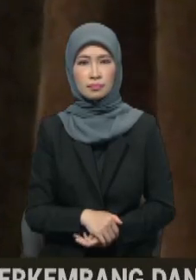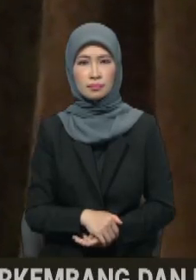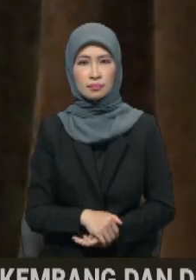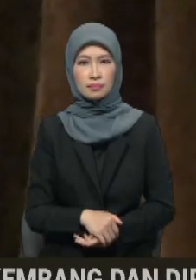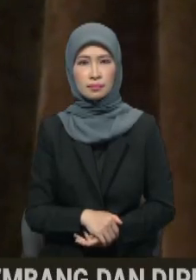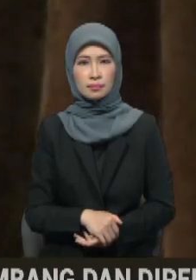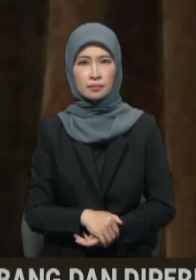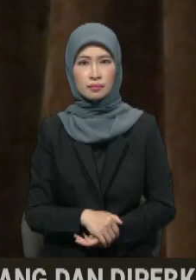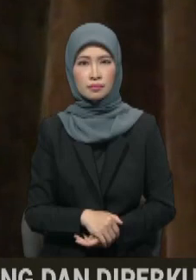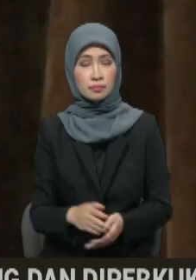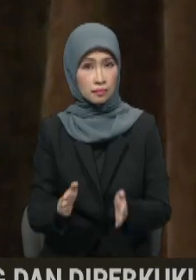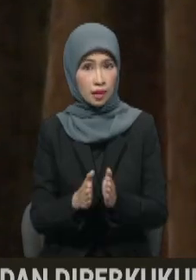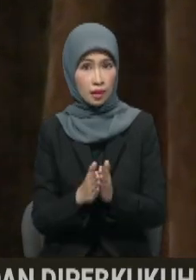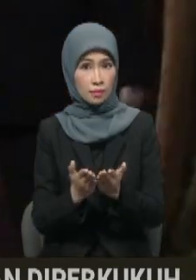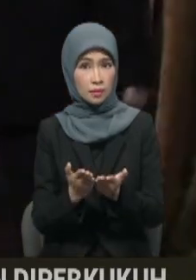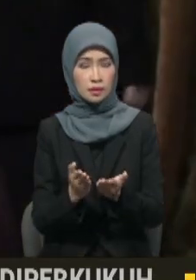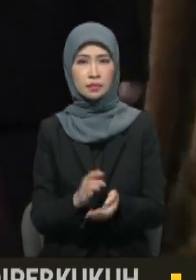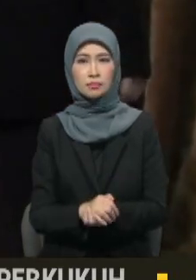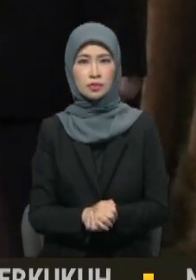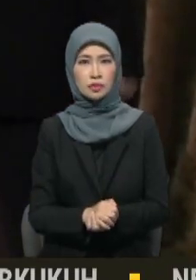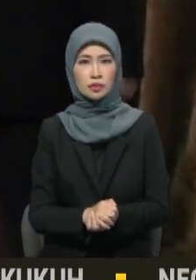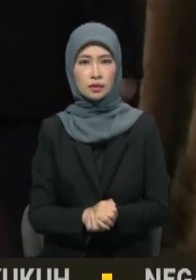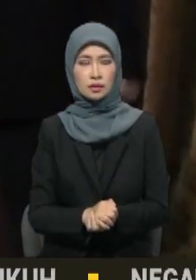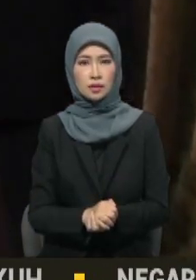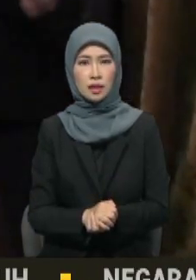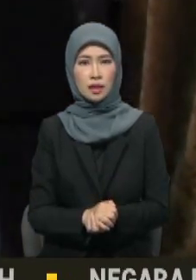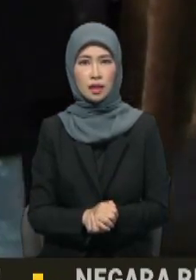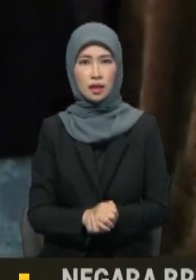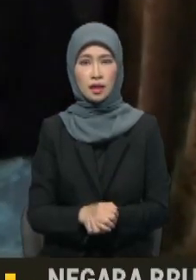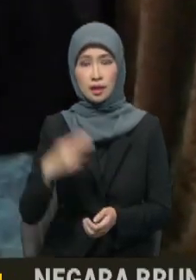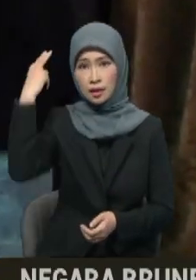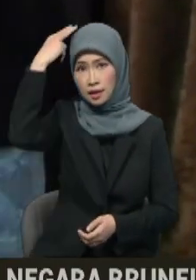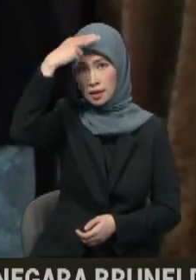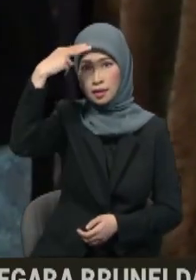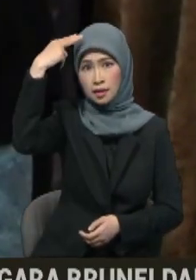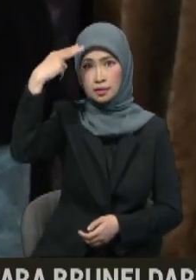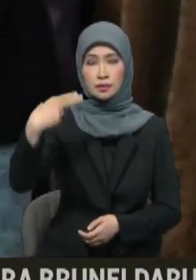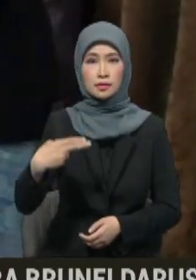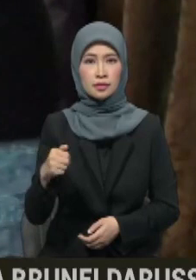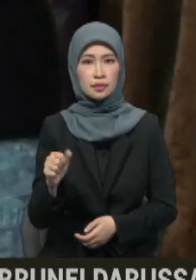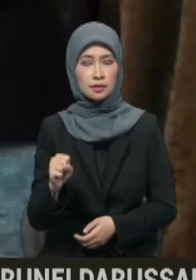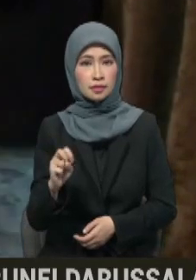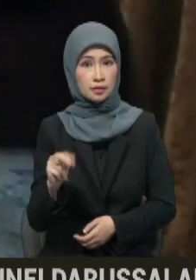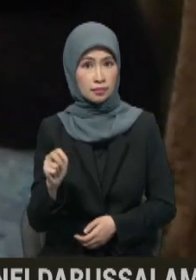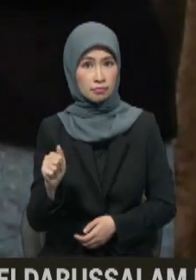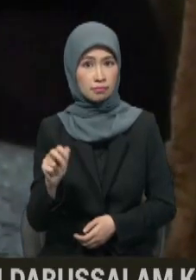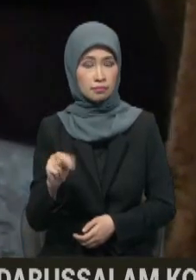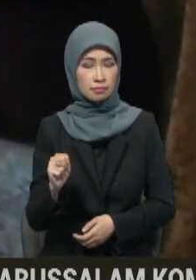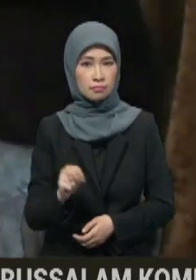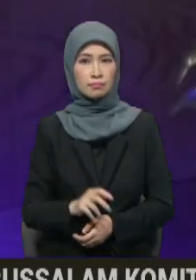karya pelancaran buku disempurnakan oleh pengiran haji Mohamad hasnan bin pengiranj Al